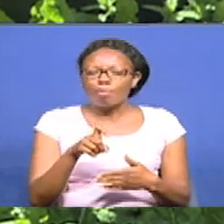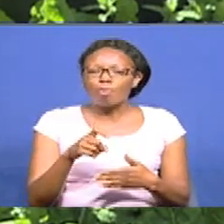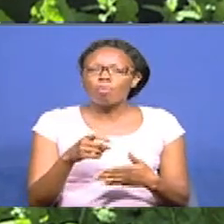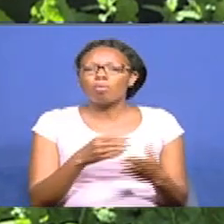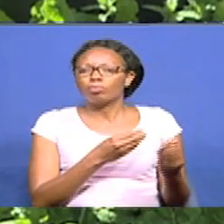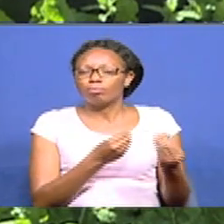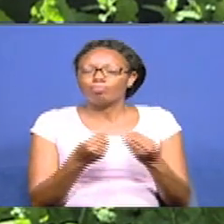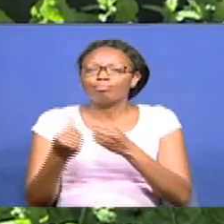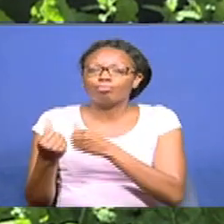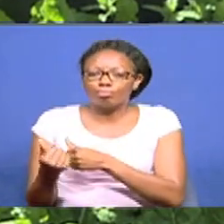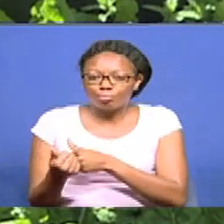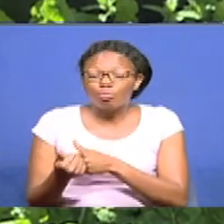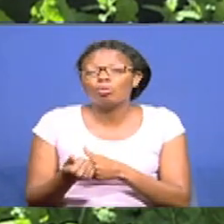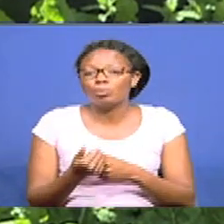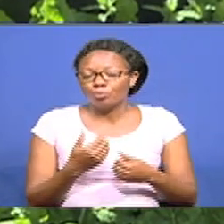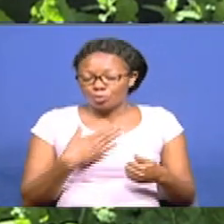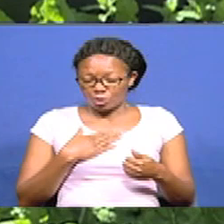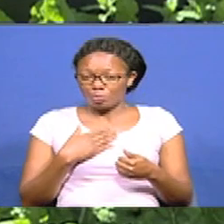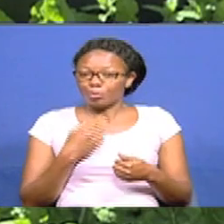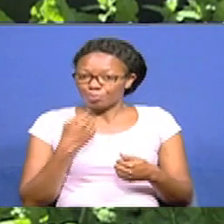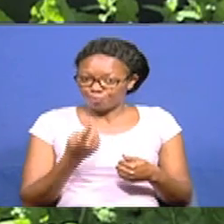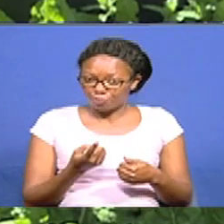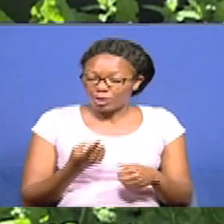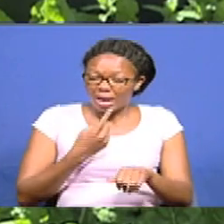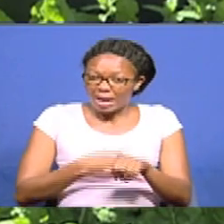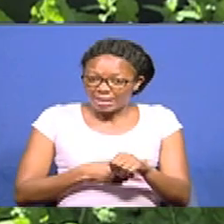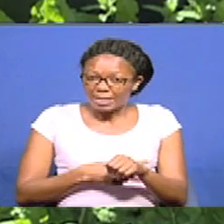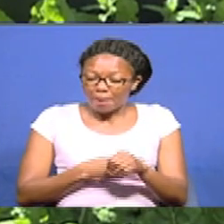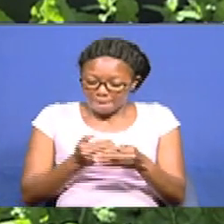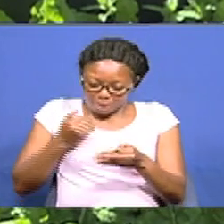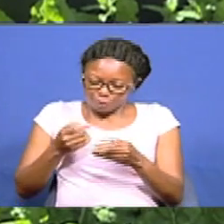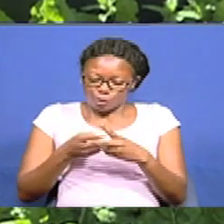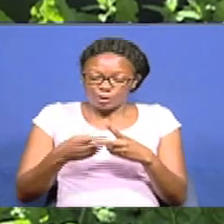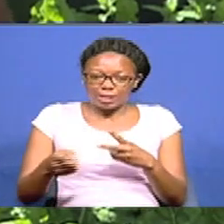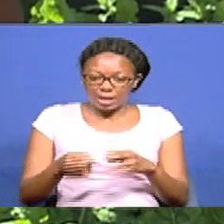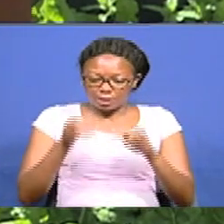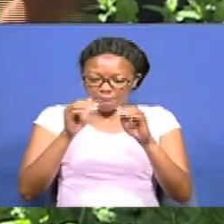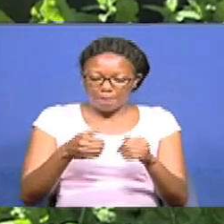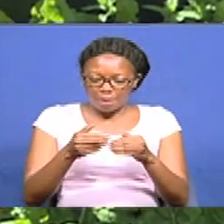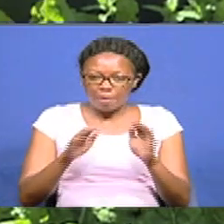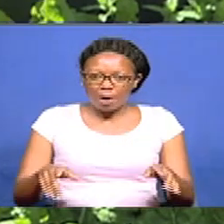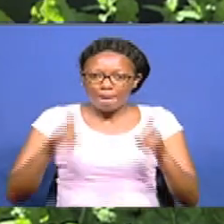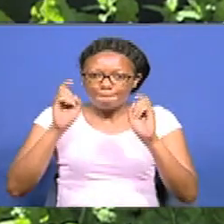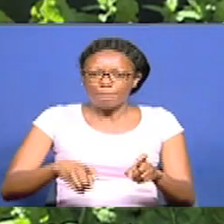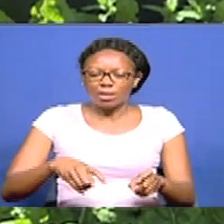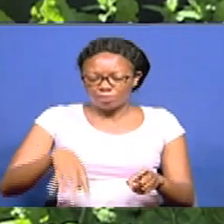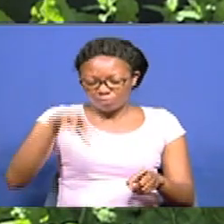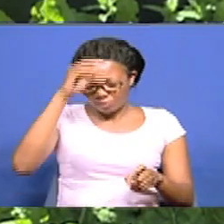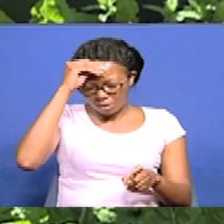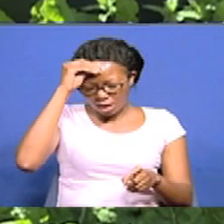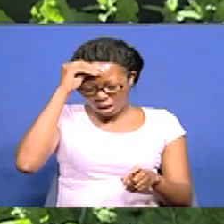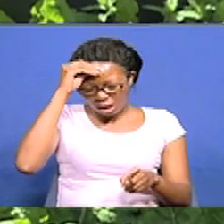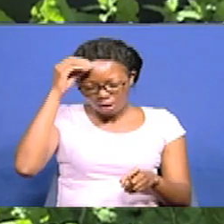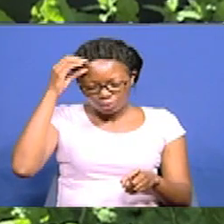ama hiyo ugonjwa. So kwa ufupi ninasema, wakati unaanza kulima lazima uwe na maarifa ninafanya